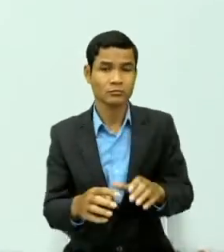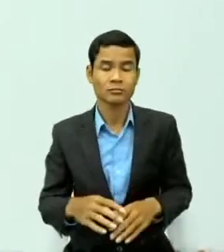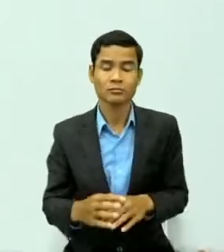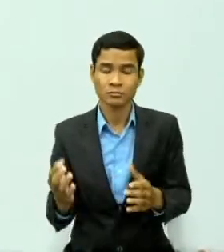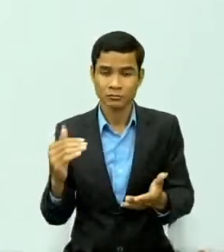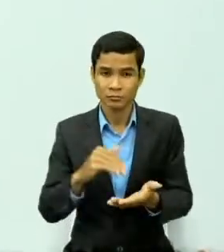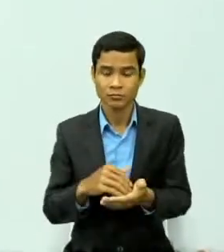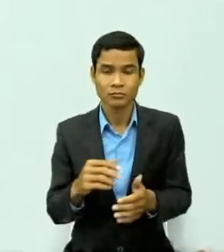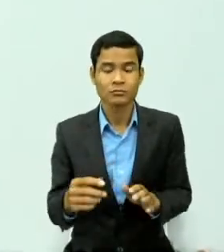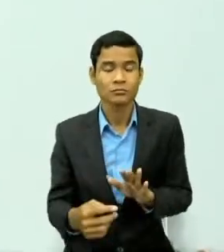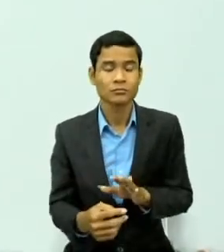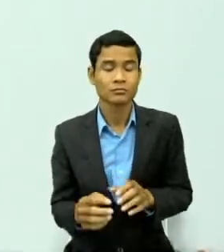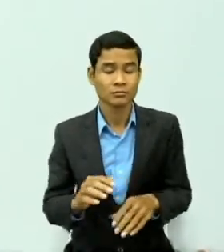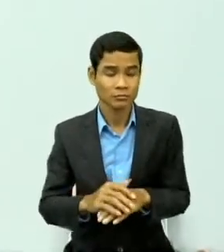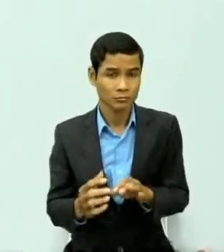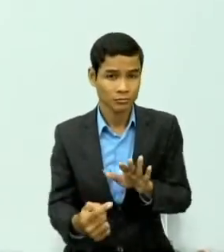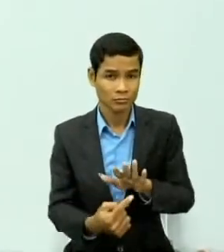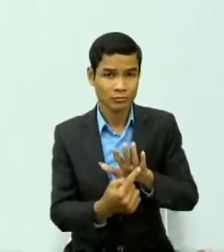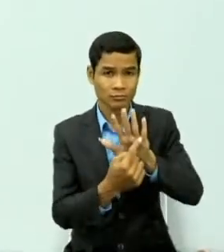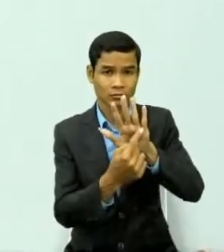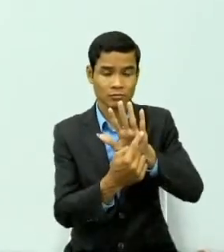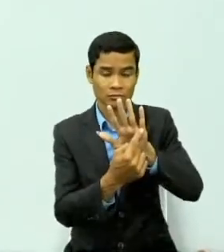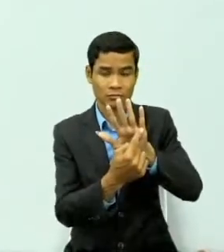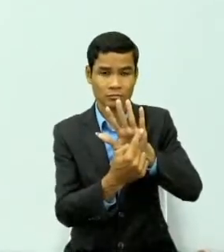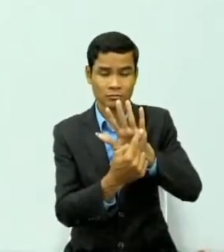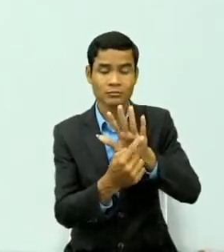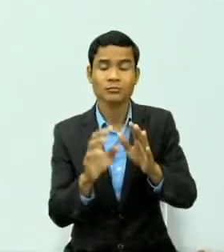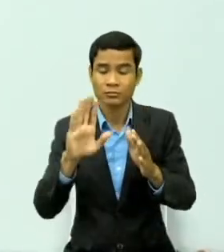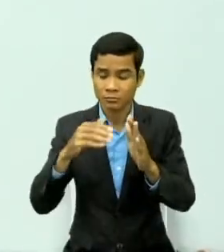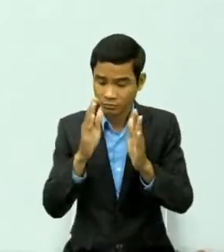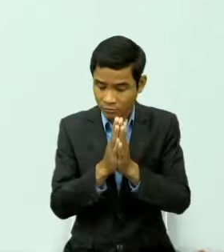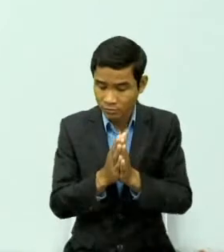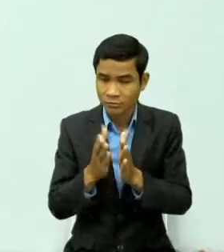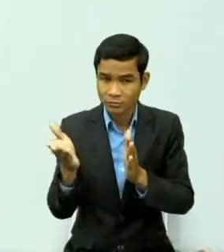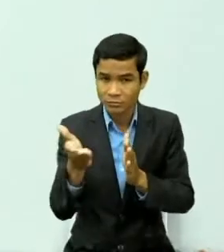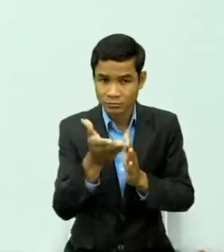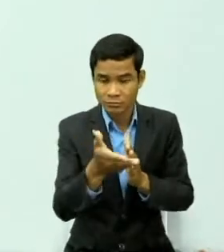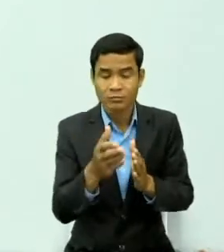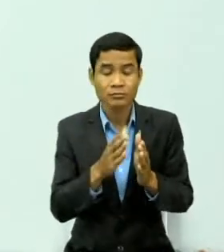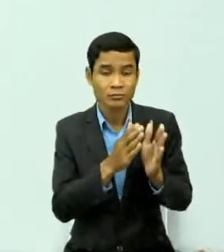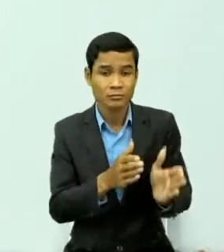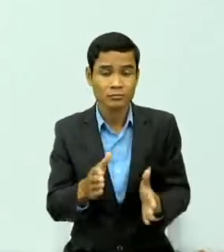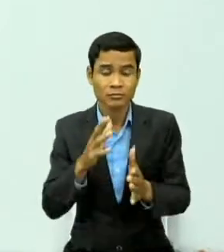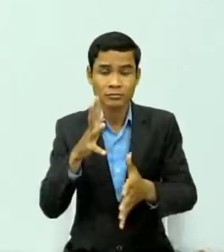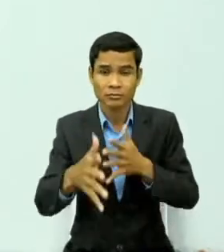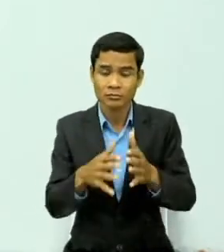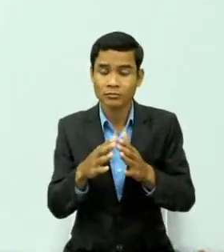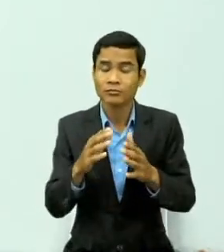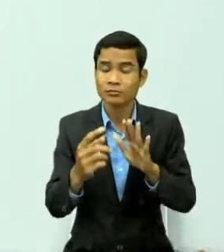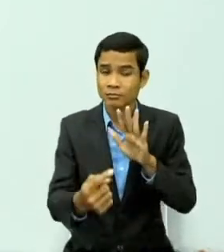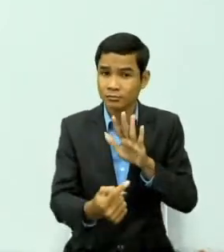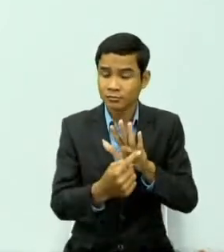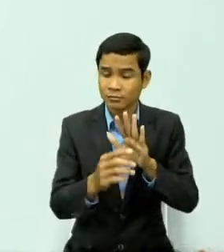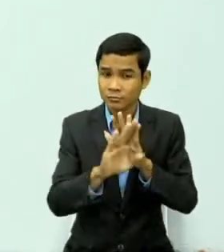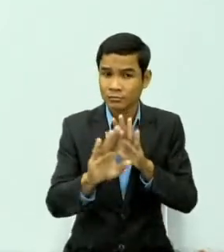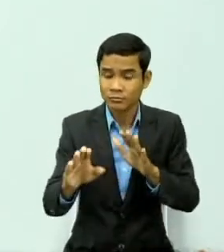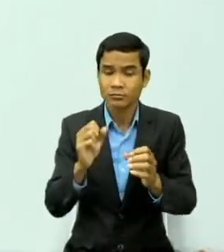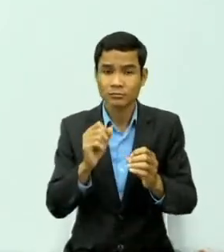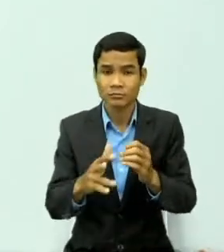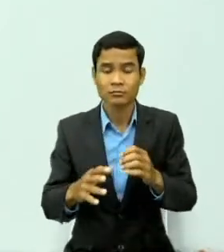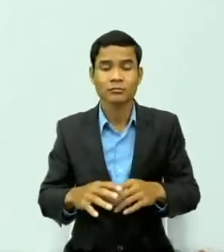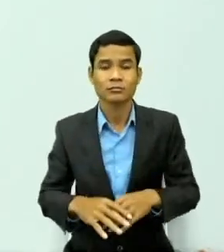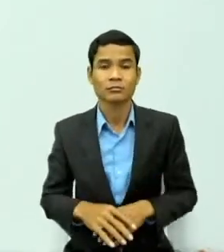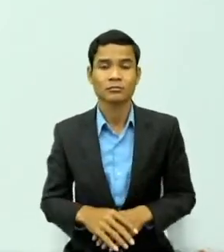ម្ដងទៀតណាចាស្រាក់អឺអរគុណកូនកូនឥឡូវកូនកូនត្រៀមខ្លួនអានស្រាក់អឺដោយខ្លួនឯងចាប់ផ្ដើម